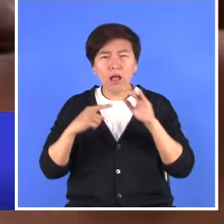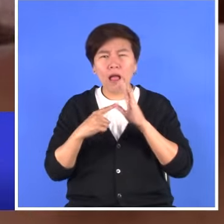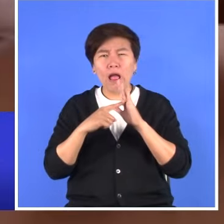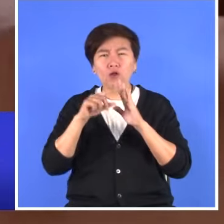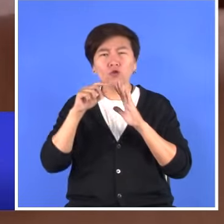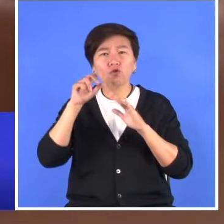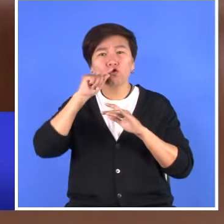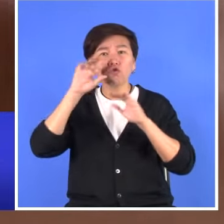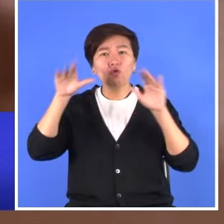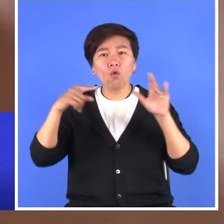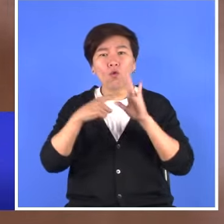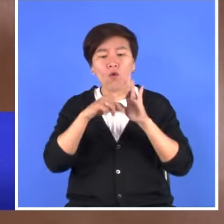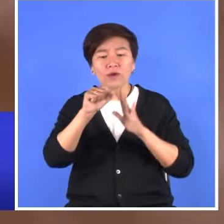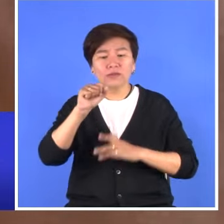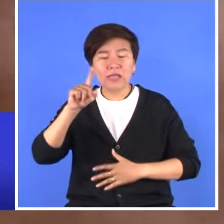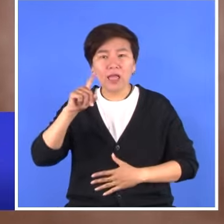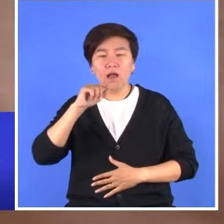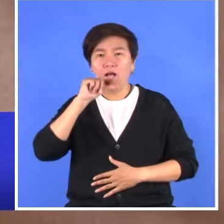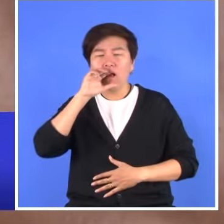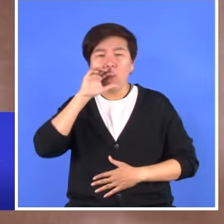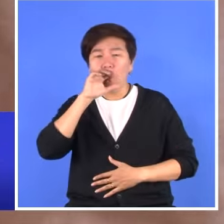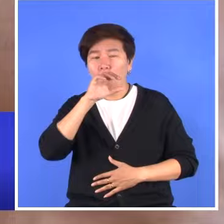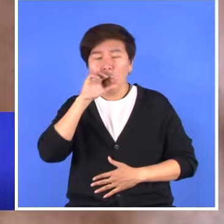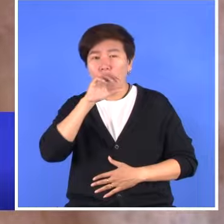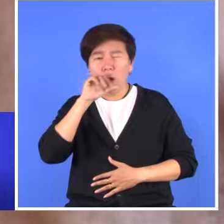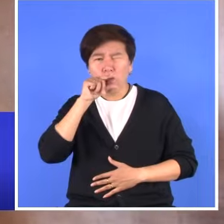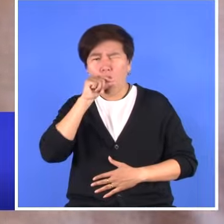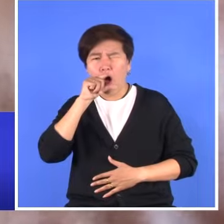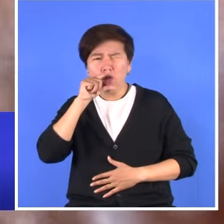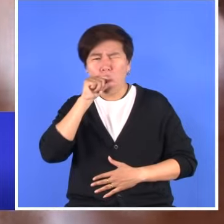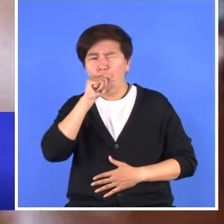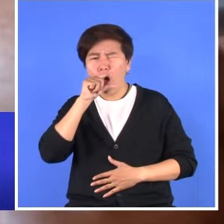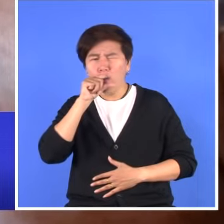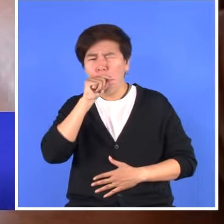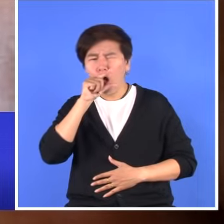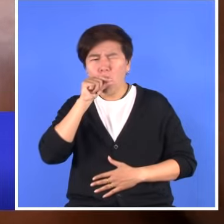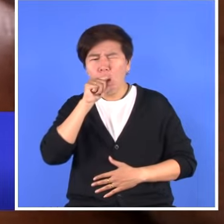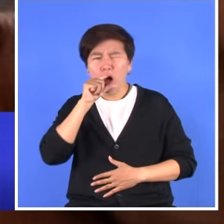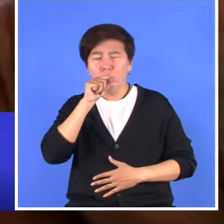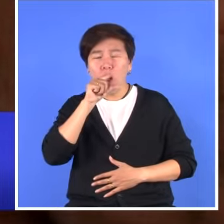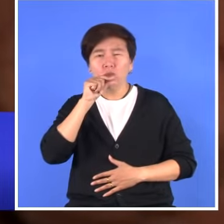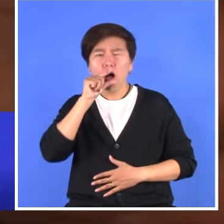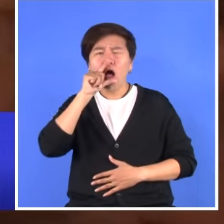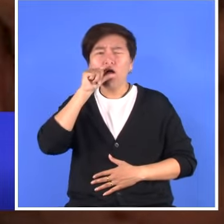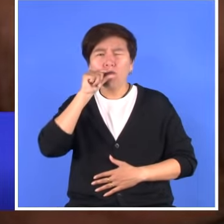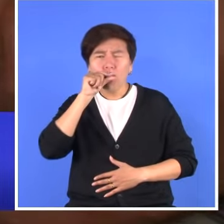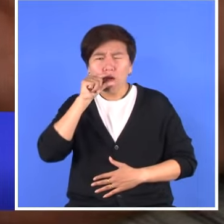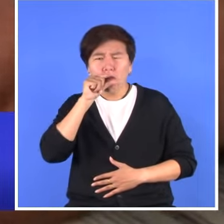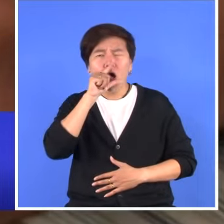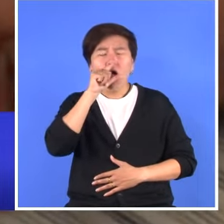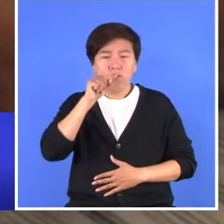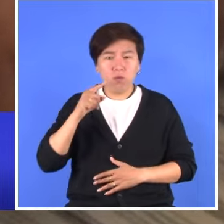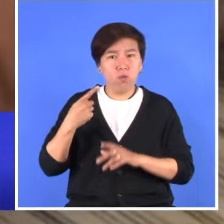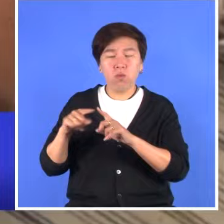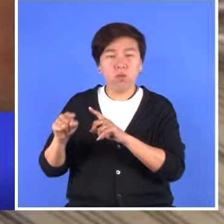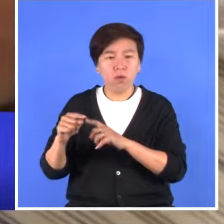แอๆใช่มั้ยน่าจะใช่เออร้องเเเจะมีคนตายอีกอเนี่ยเออ 2ไม่ให้ควอร์ว่าเสียงนก